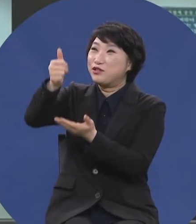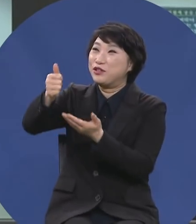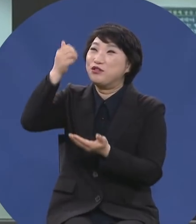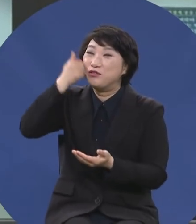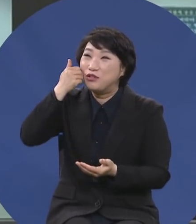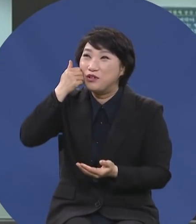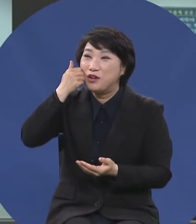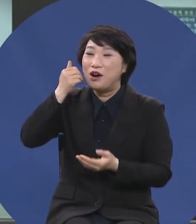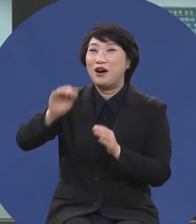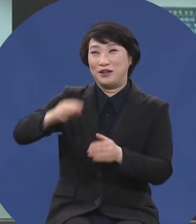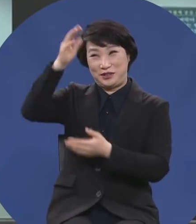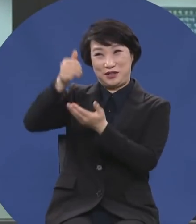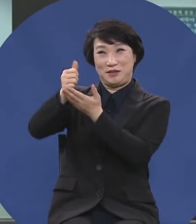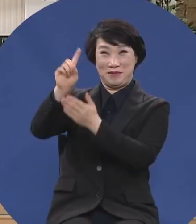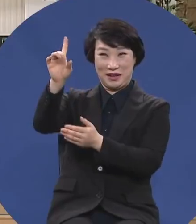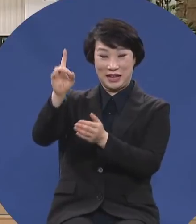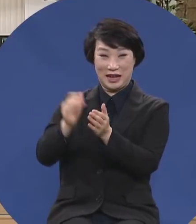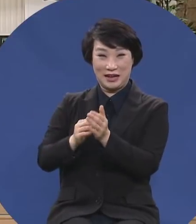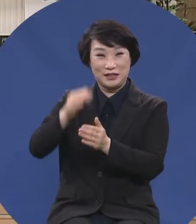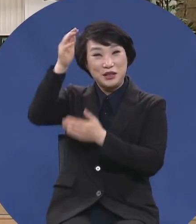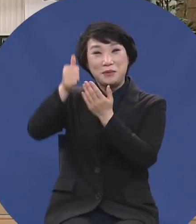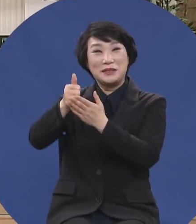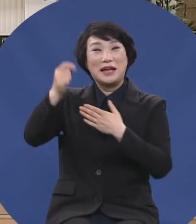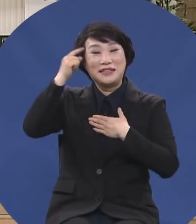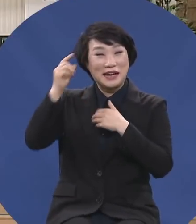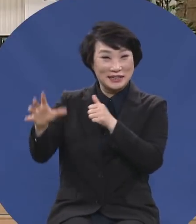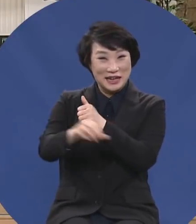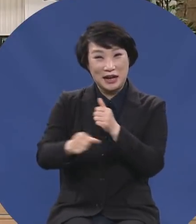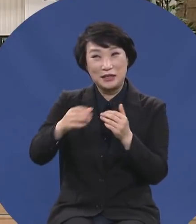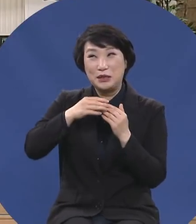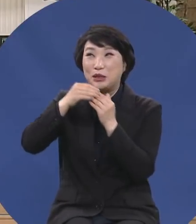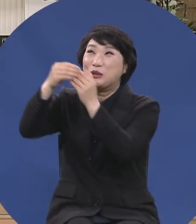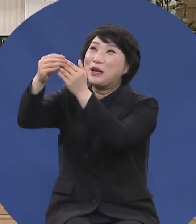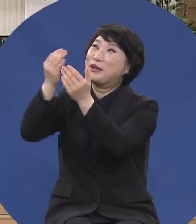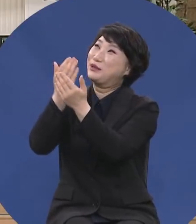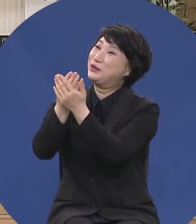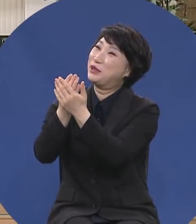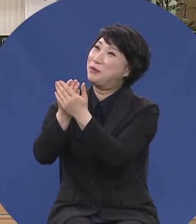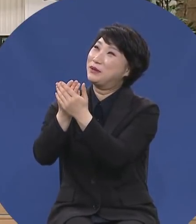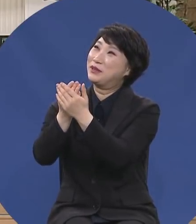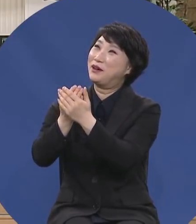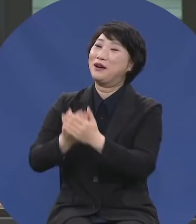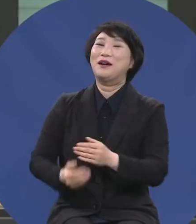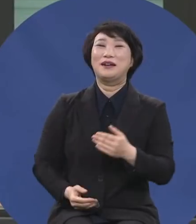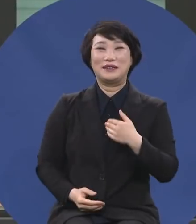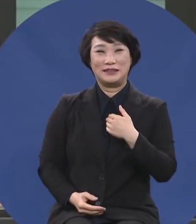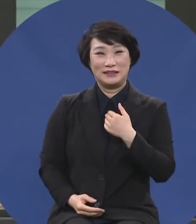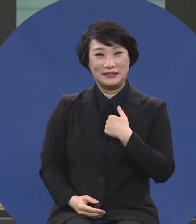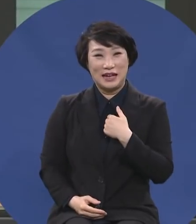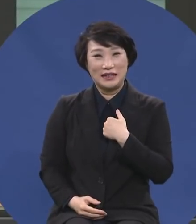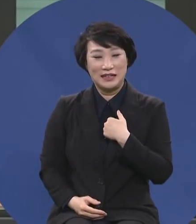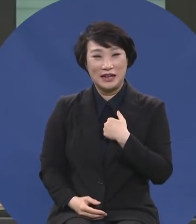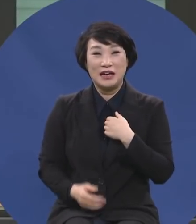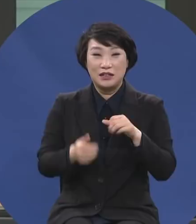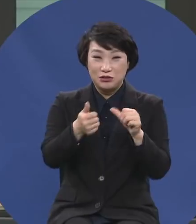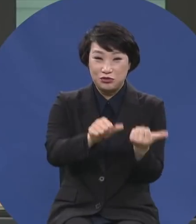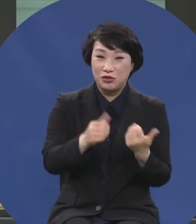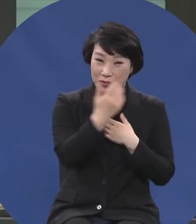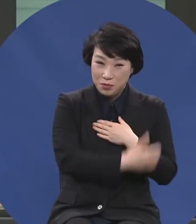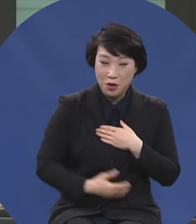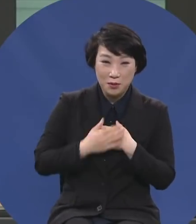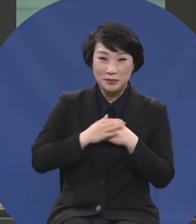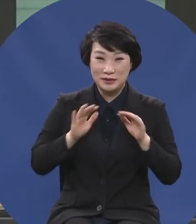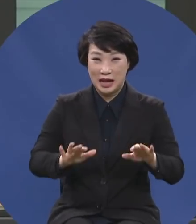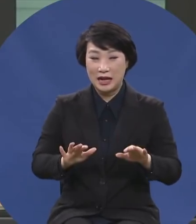성령이십니다. 성령이 내 생각을 장악하시고 인도해 주소서. 나의 죽을 몸에서